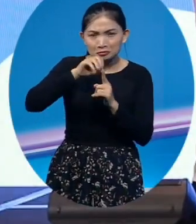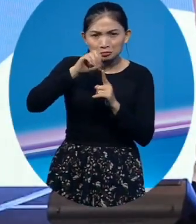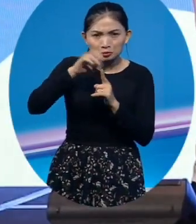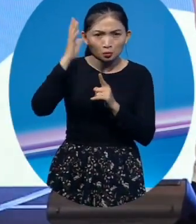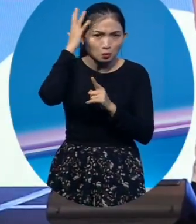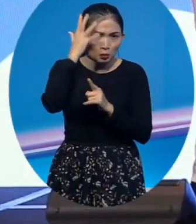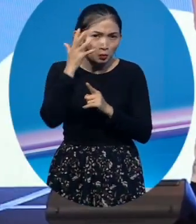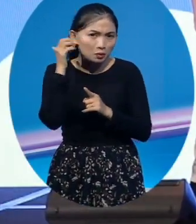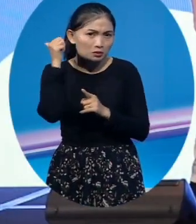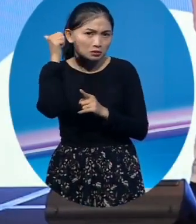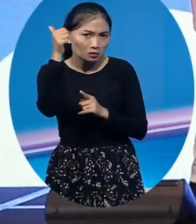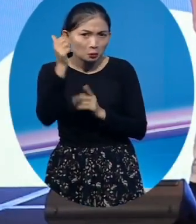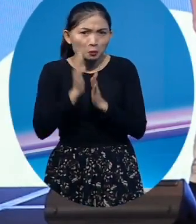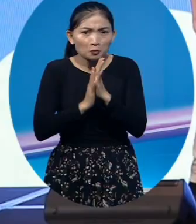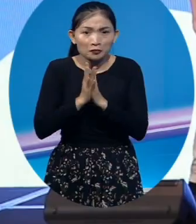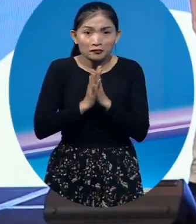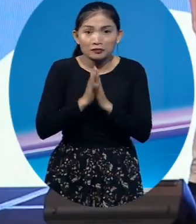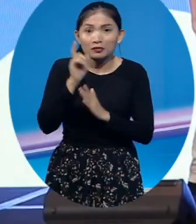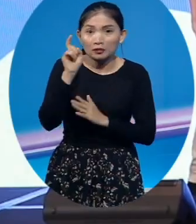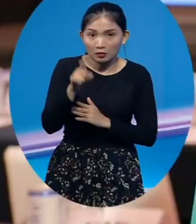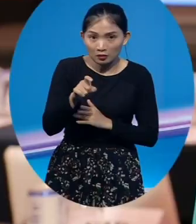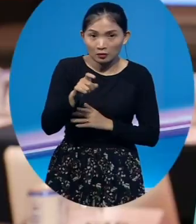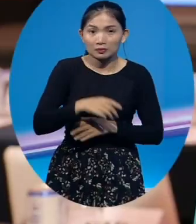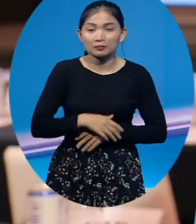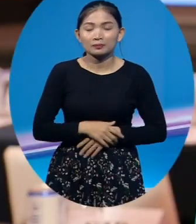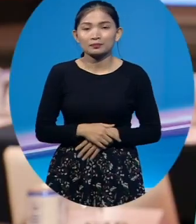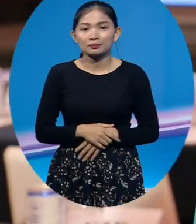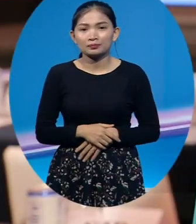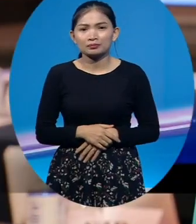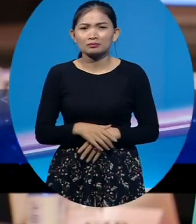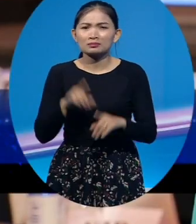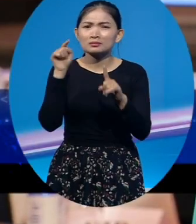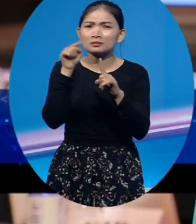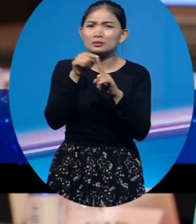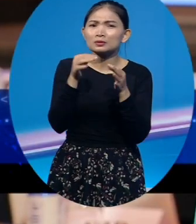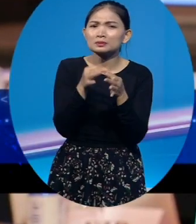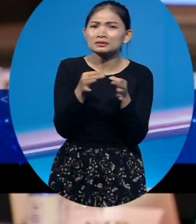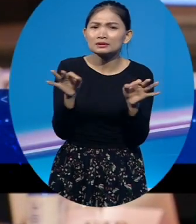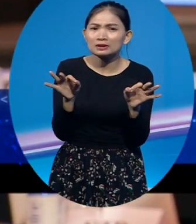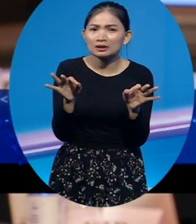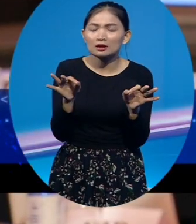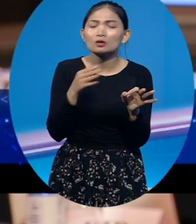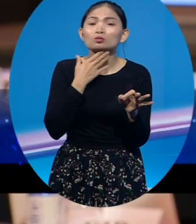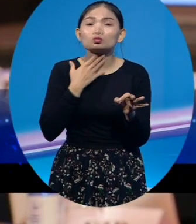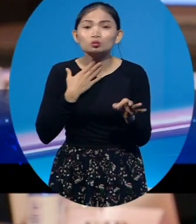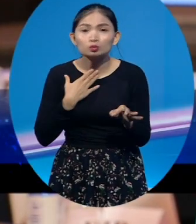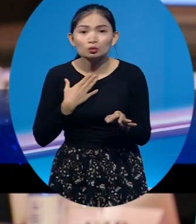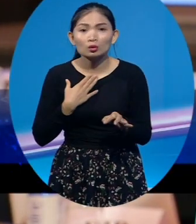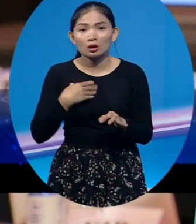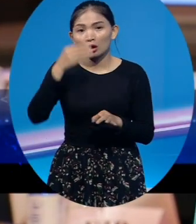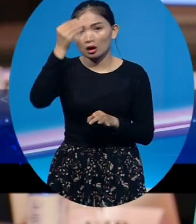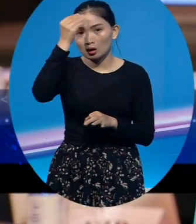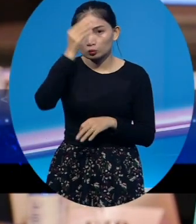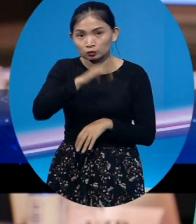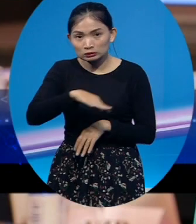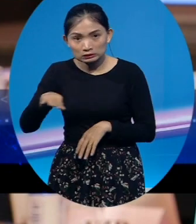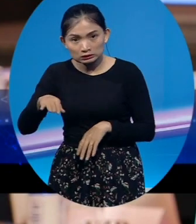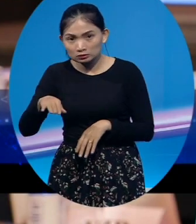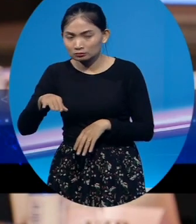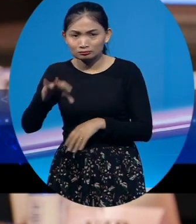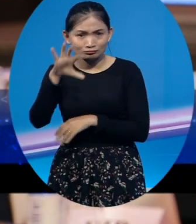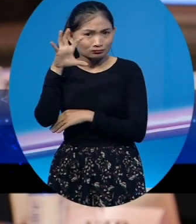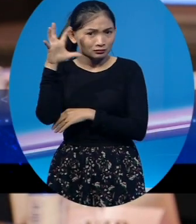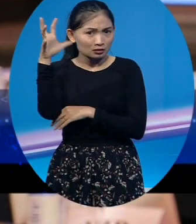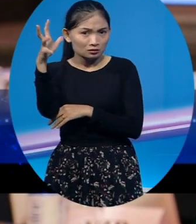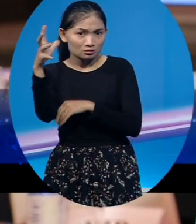học ở bậc trung học phổ thông và học nghề. Cái mục tiêu của tụi mình đó là mang nhiều học sinh trên khắp nơi trên thế giới đến Phần Lan để